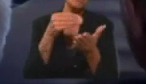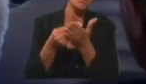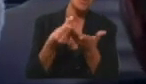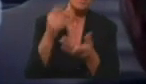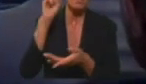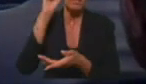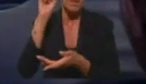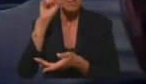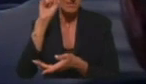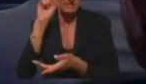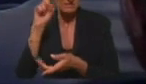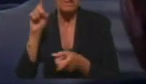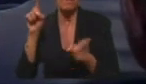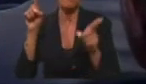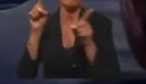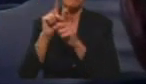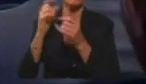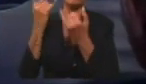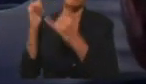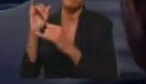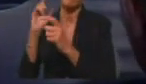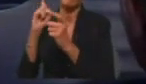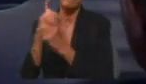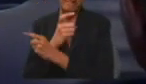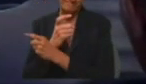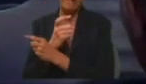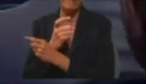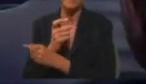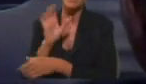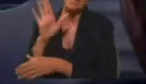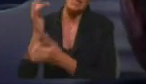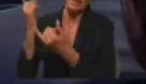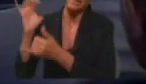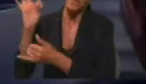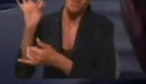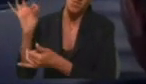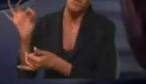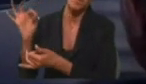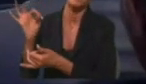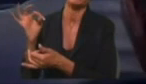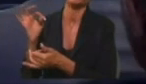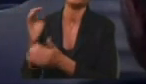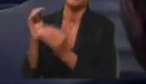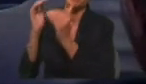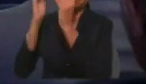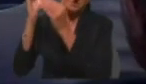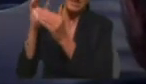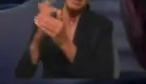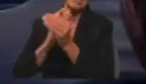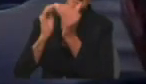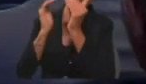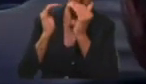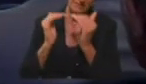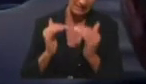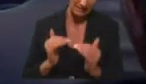na Niemcy, ale też na przykład na kraje bałtyckie. One są trochę przed nami, tak, jeśli chodzi